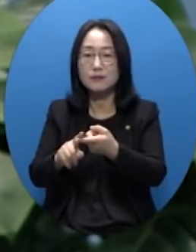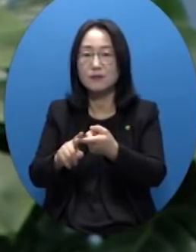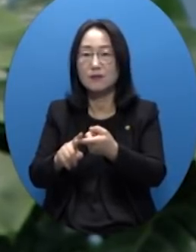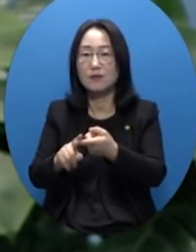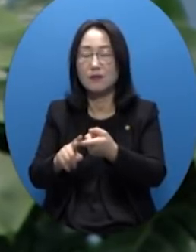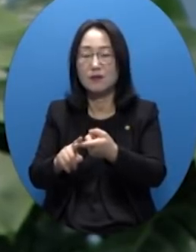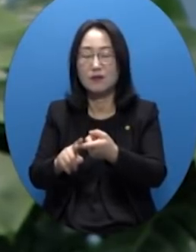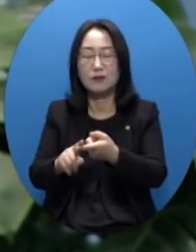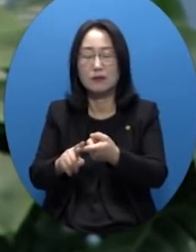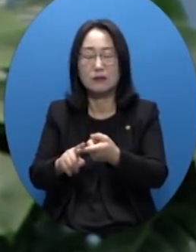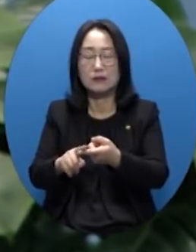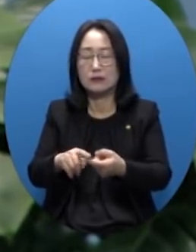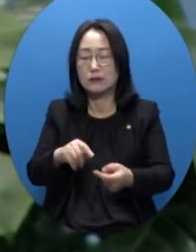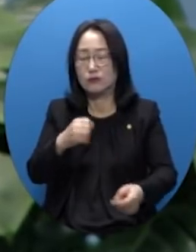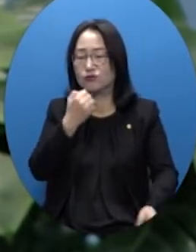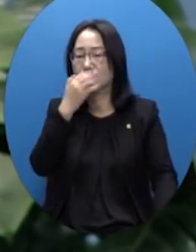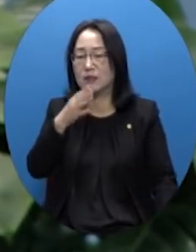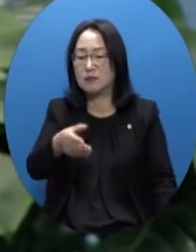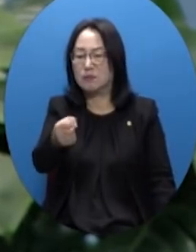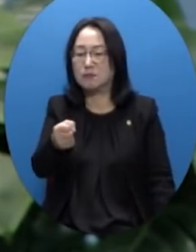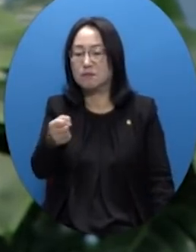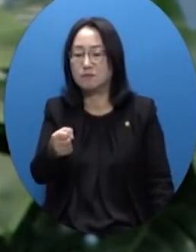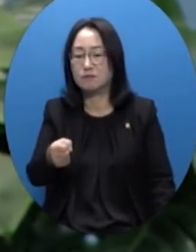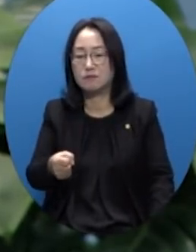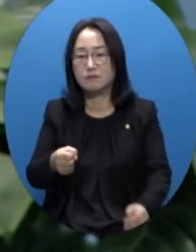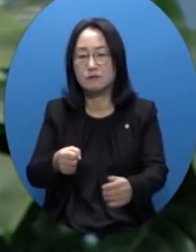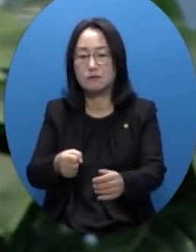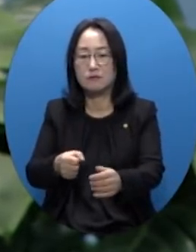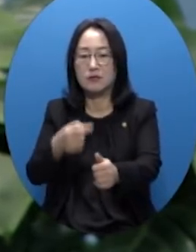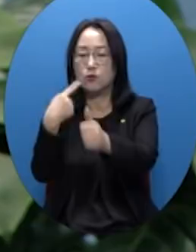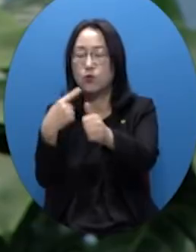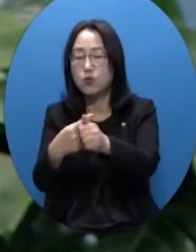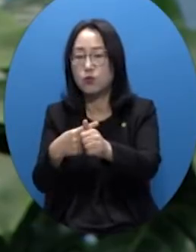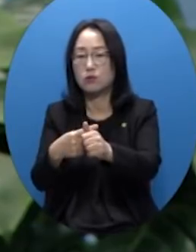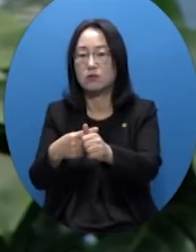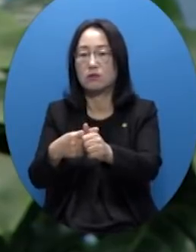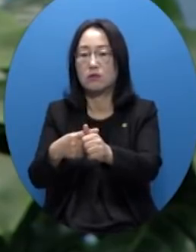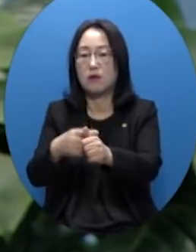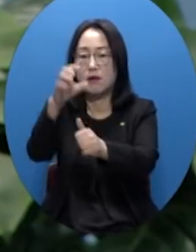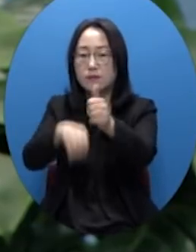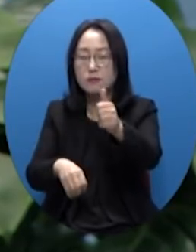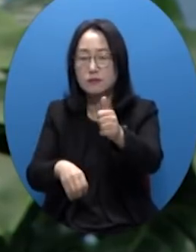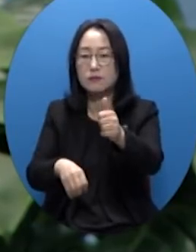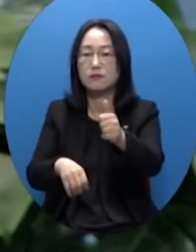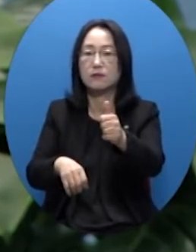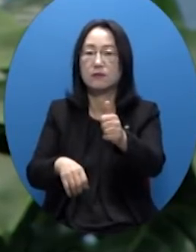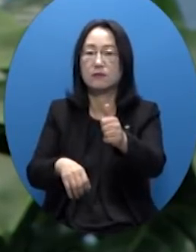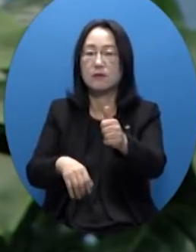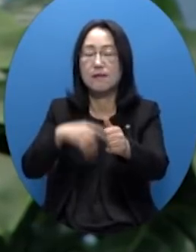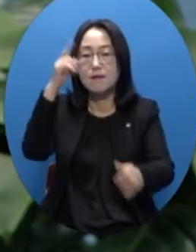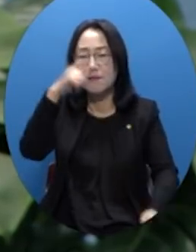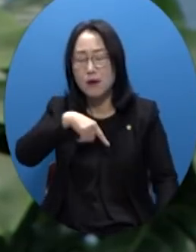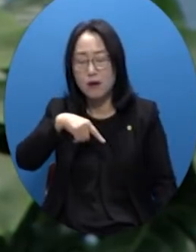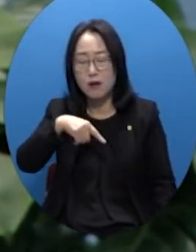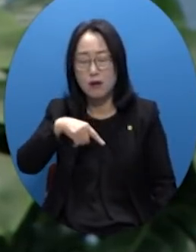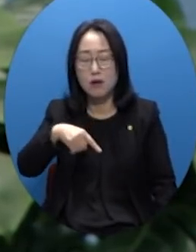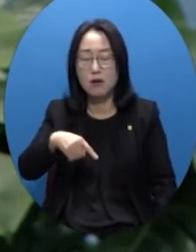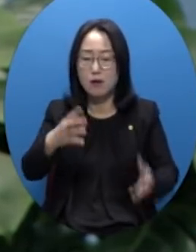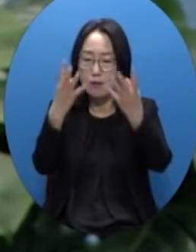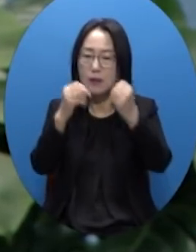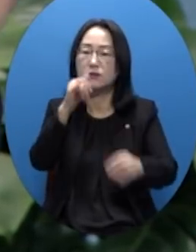튀 집을 잡고 비판하고 물 거뜬 그러나 악한 영에 사로잡힌 사람이 많이